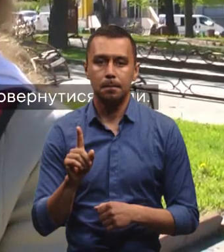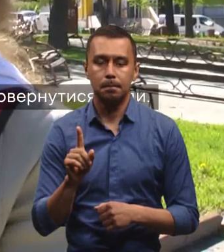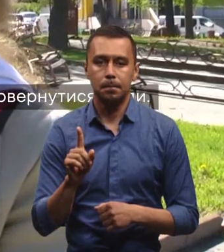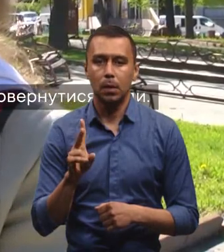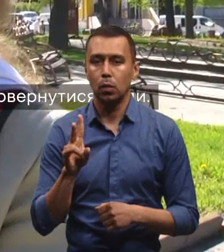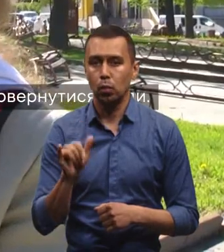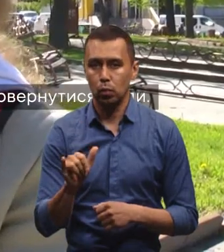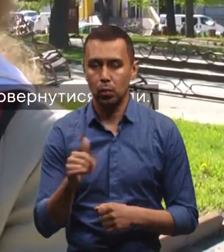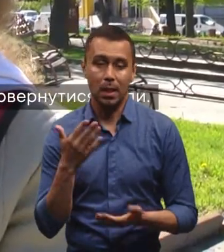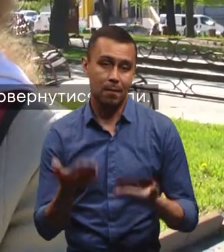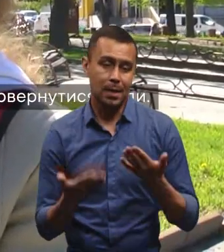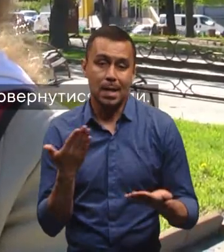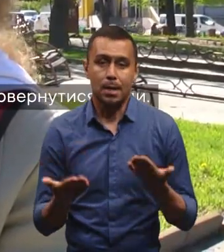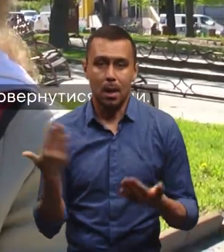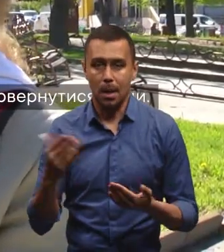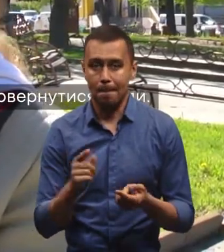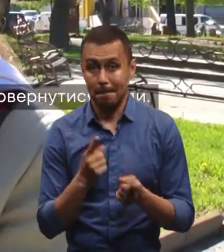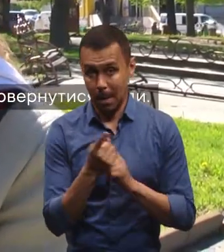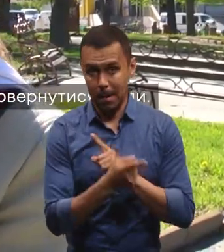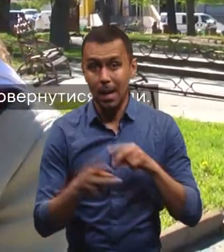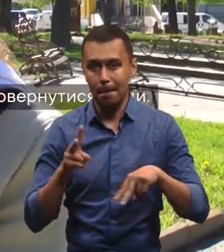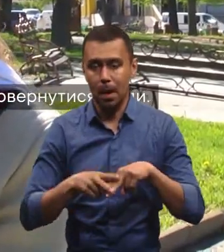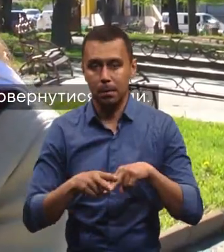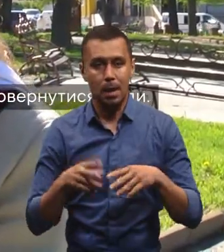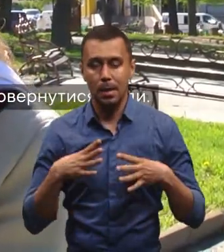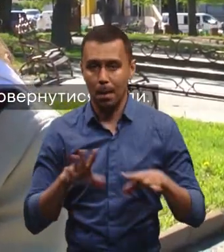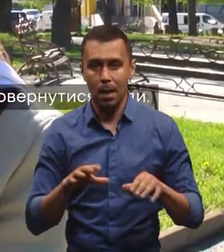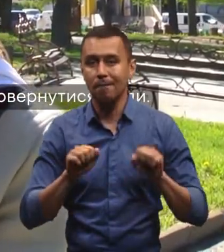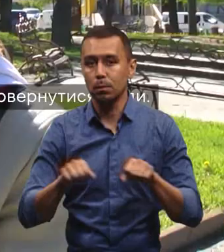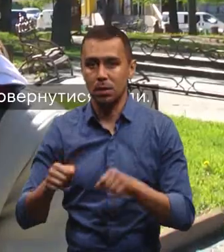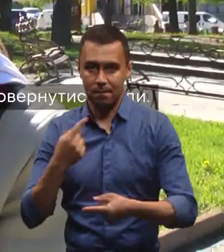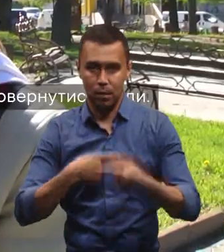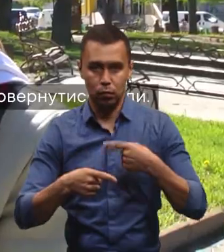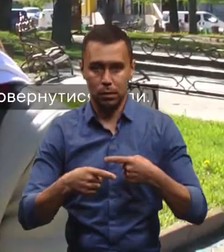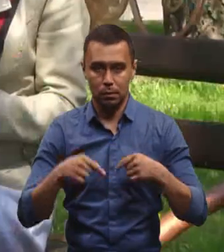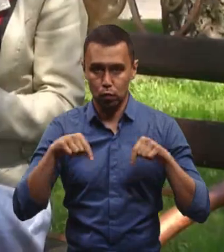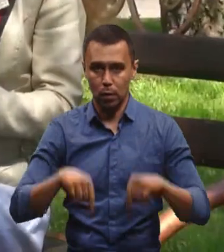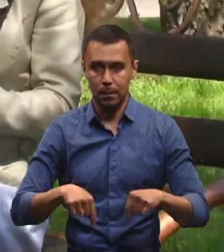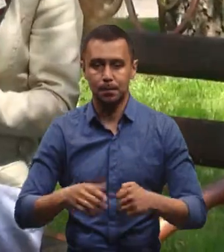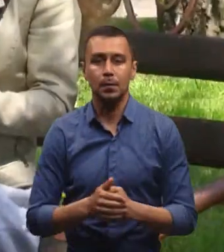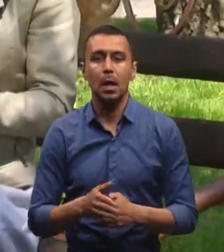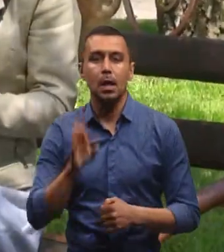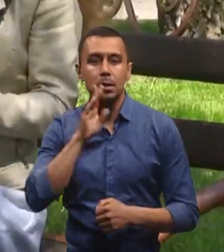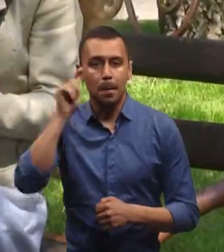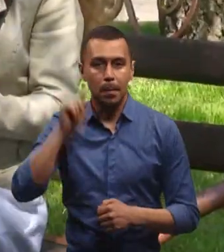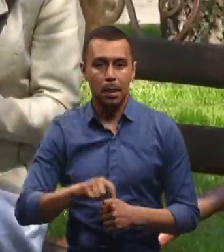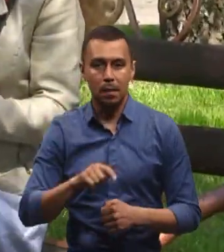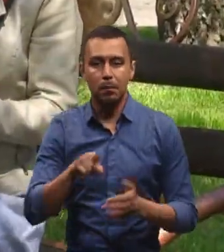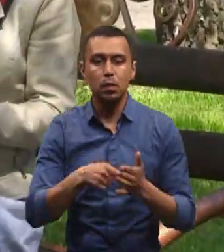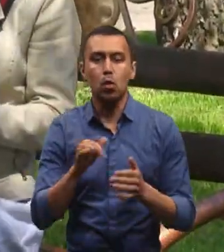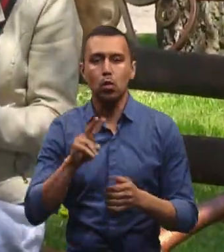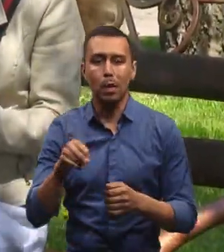ну, наверное, если бы они поменяли его, то не было бы возможности вернуться обратно сюда. Жінка приїхала в городок,